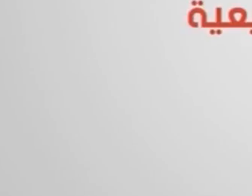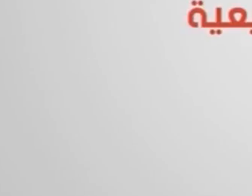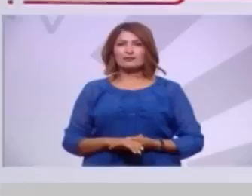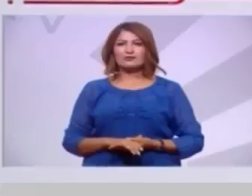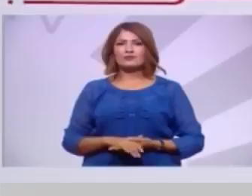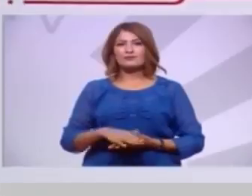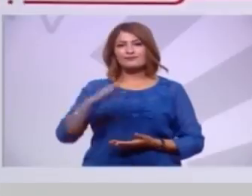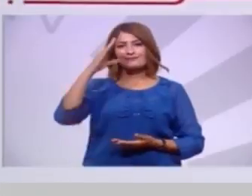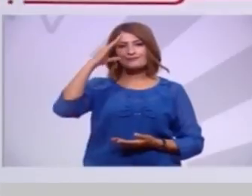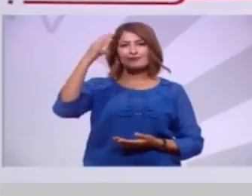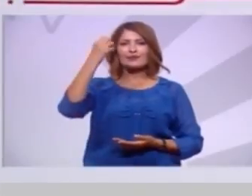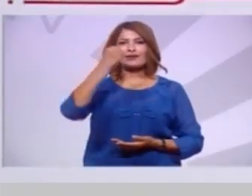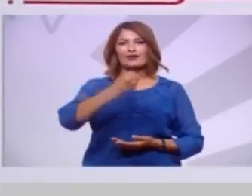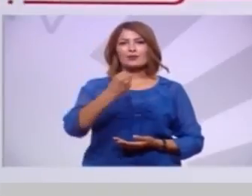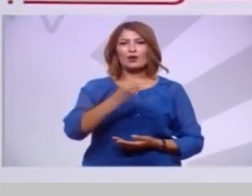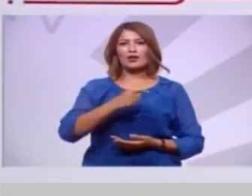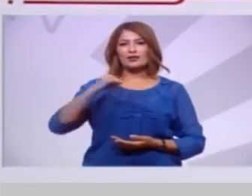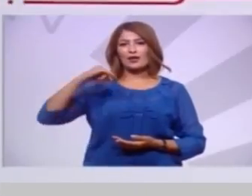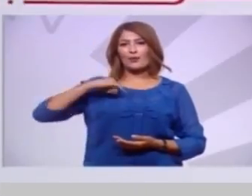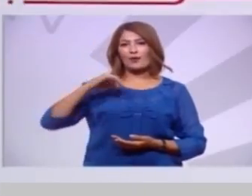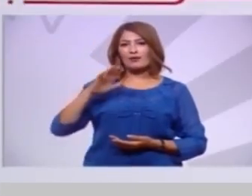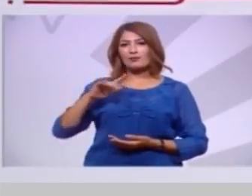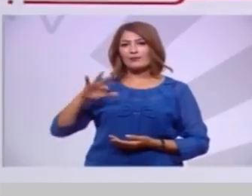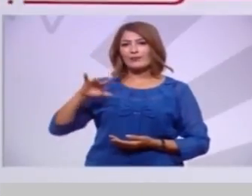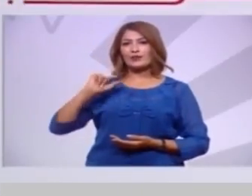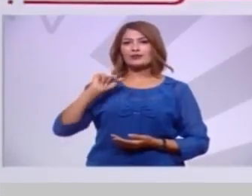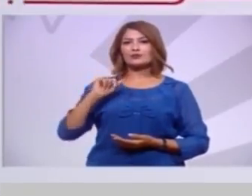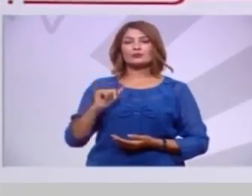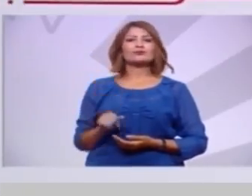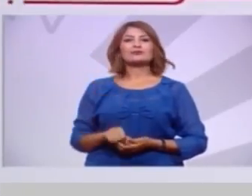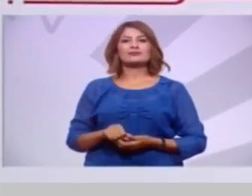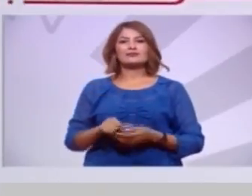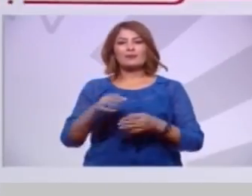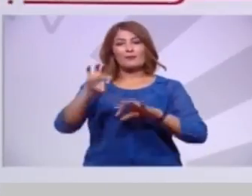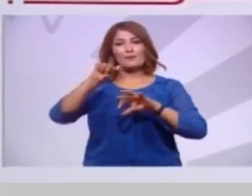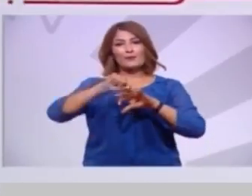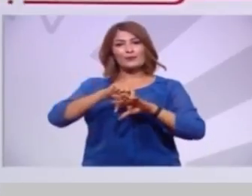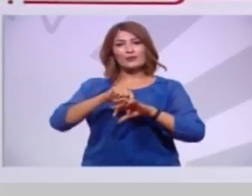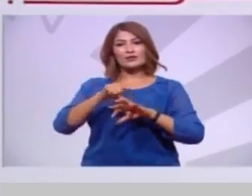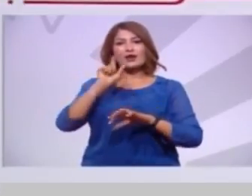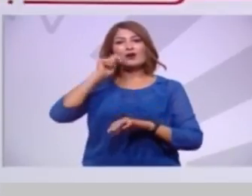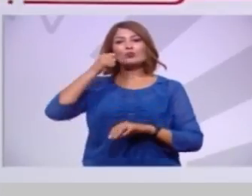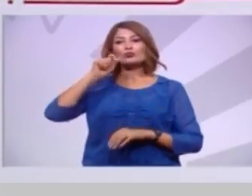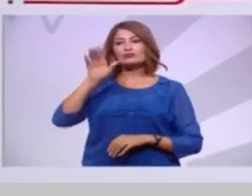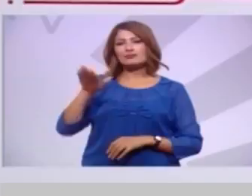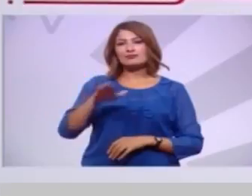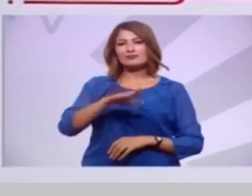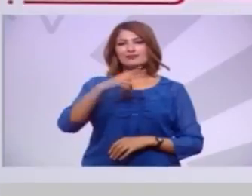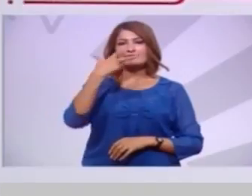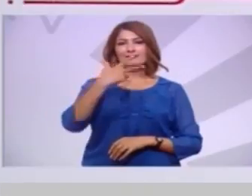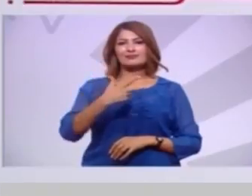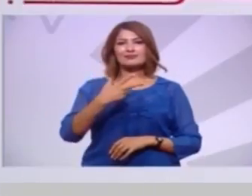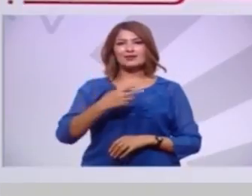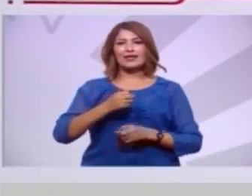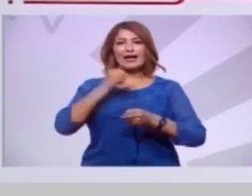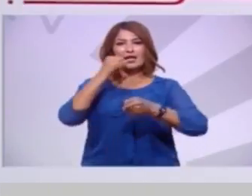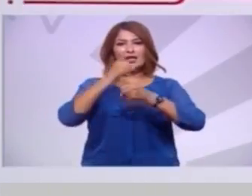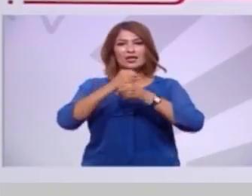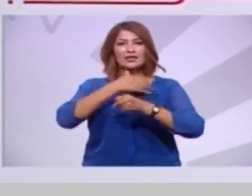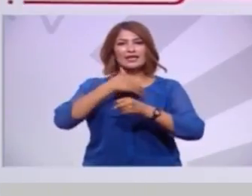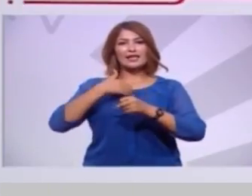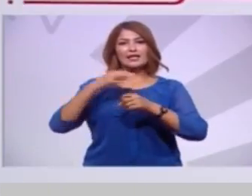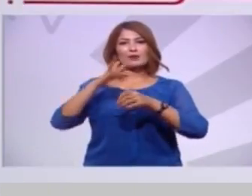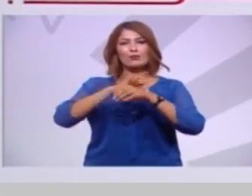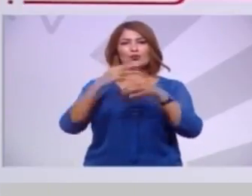السلام عليكم وليد بن براهيم متزوج واب لثلاثه ابناء موظف بالمستشفى المحلي